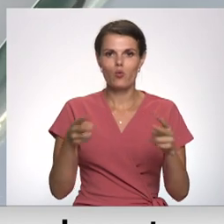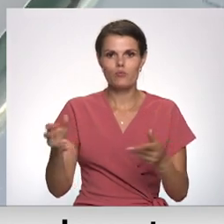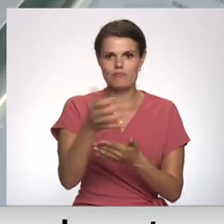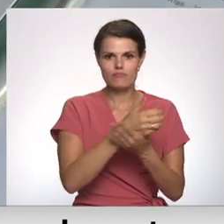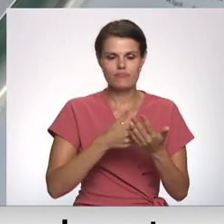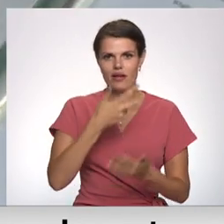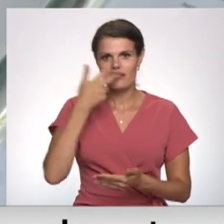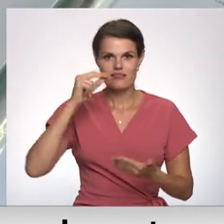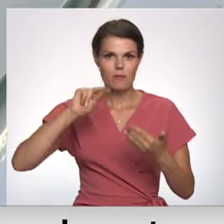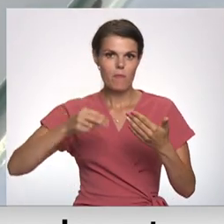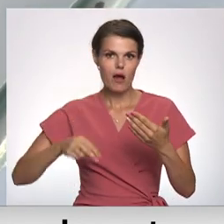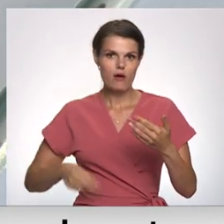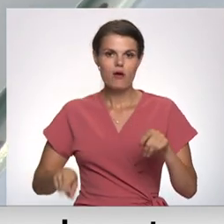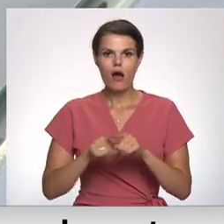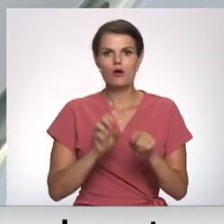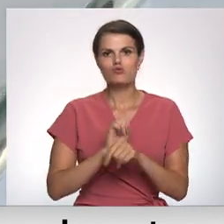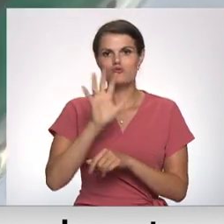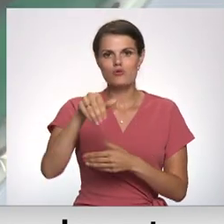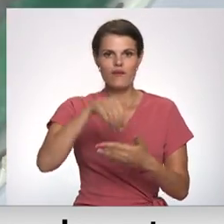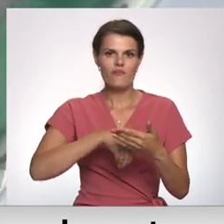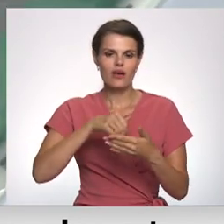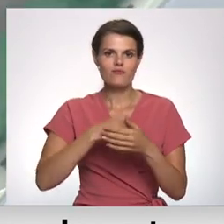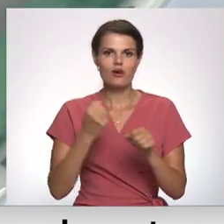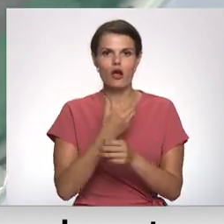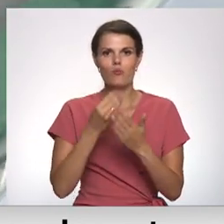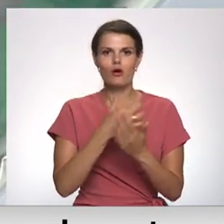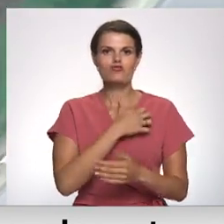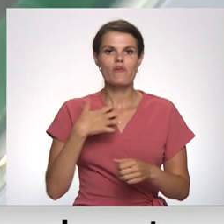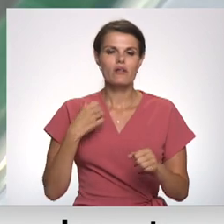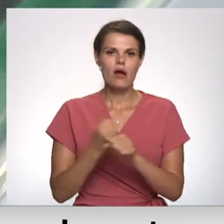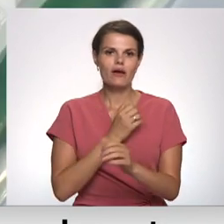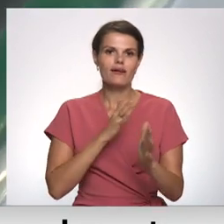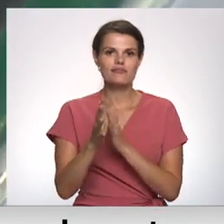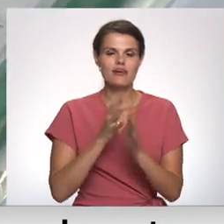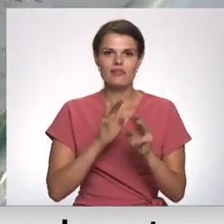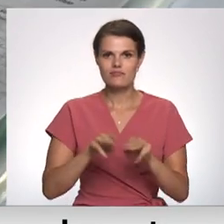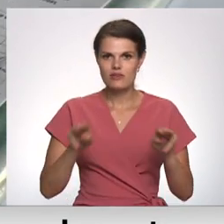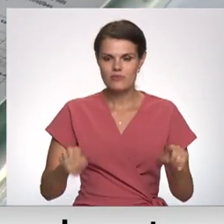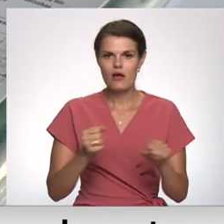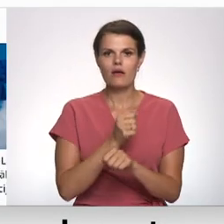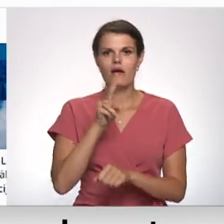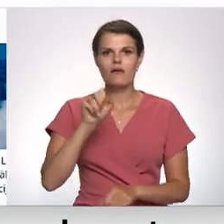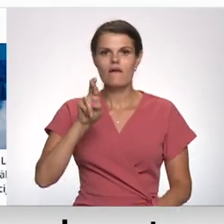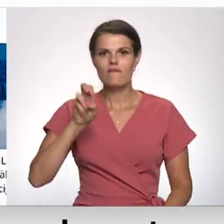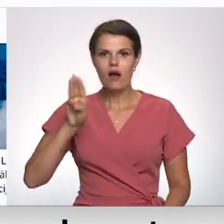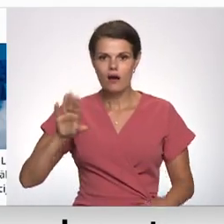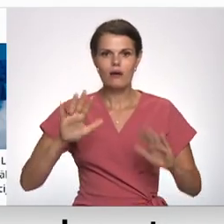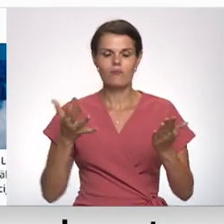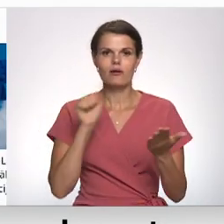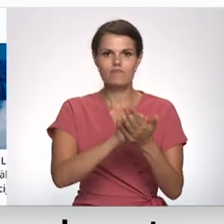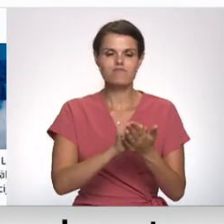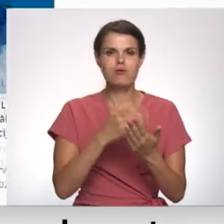nekā 300 parakstu, kā arī sūtījuši vēstules gan pašvaldībai, gan satiksmes ministrijai un varam. Tomēr ieraksts